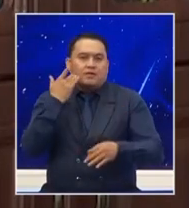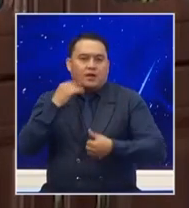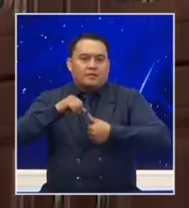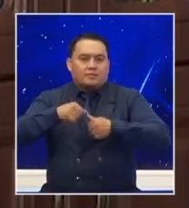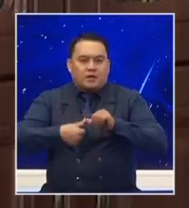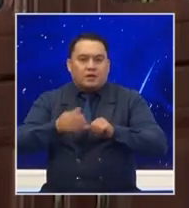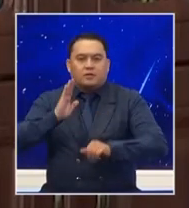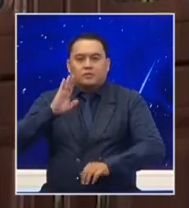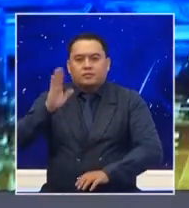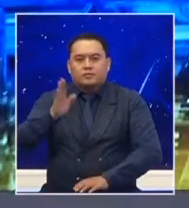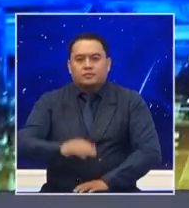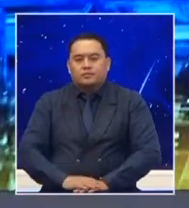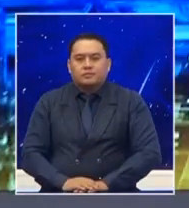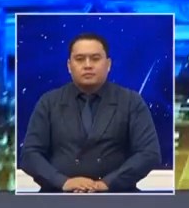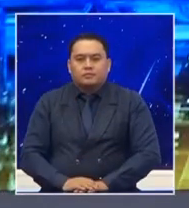болсын.